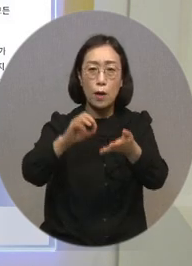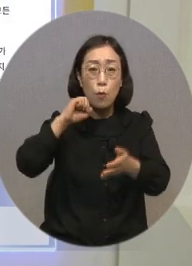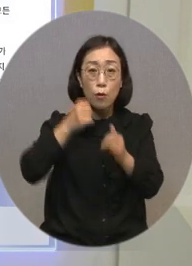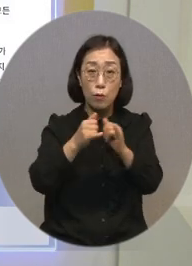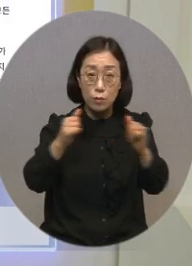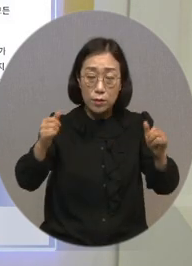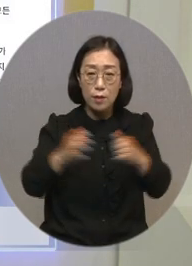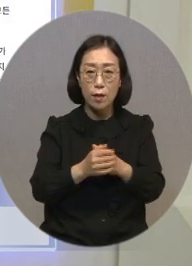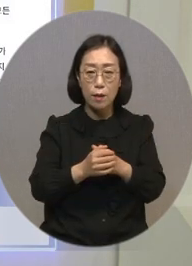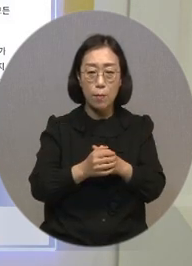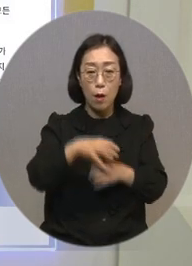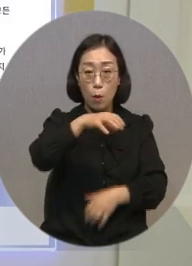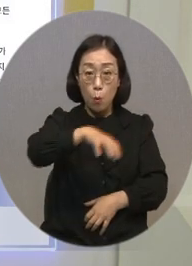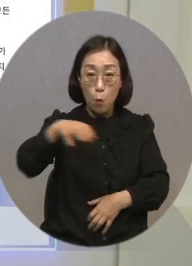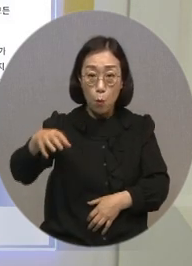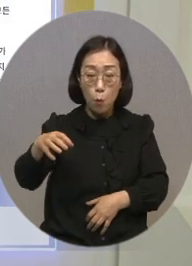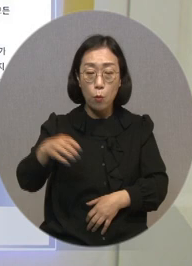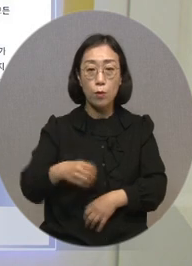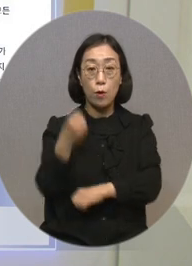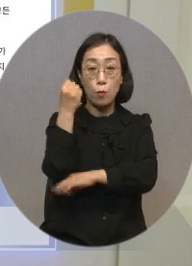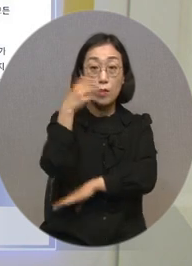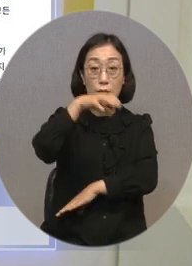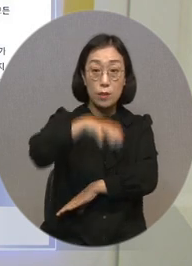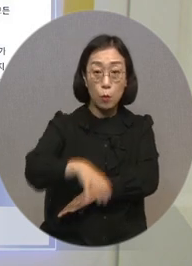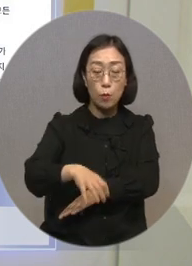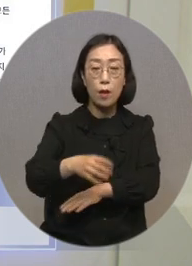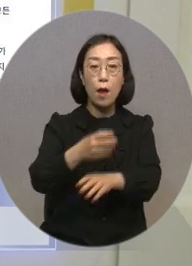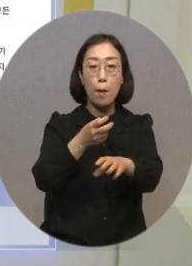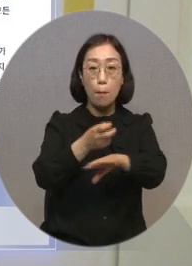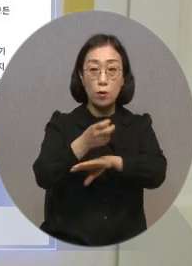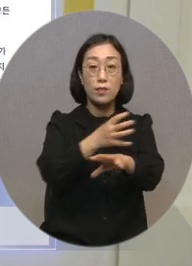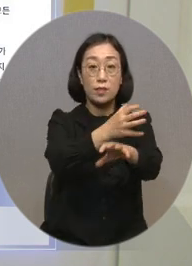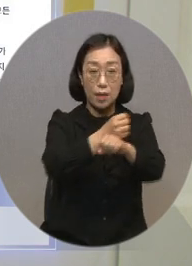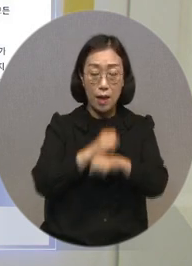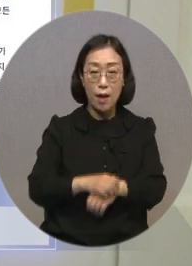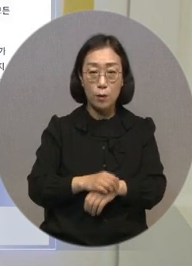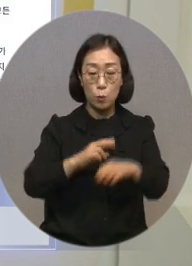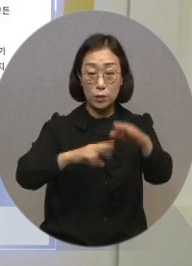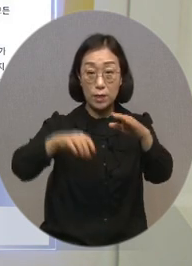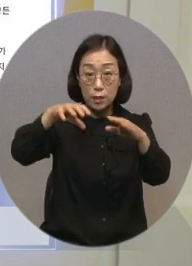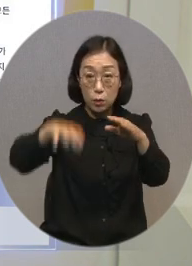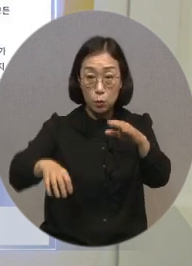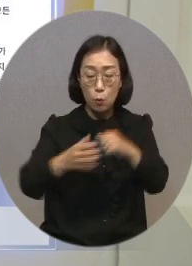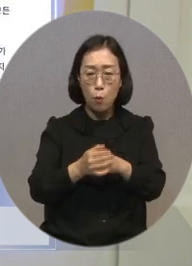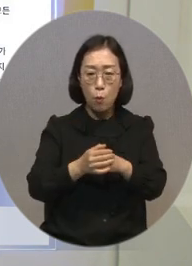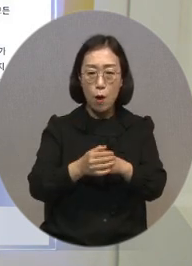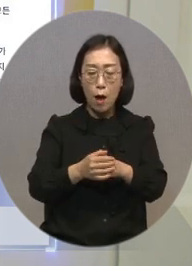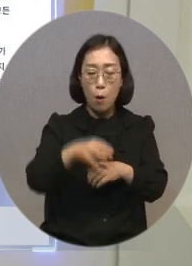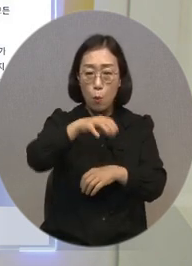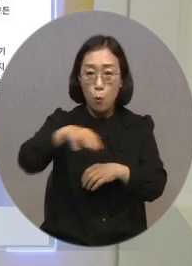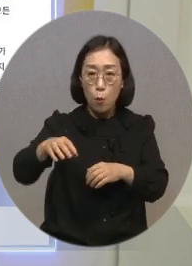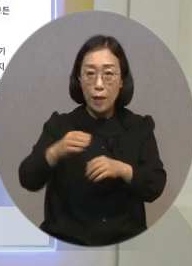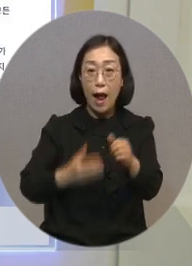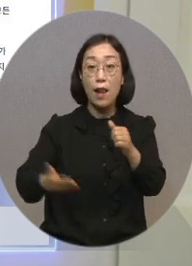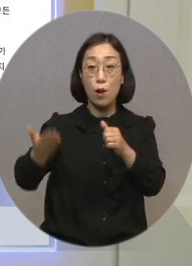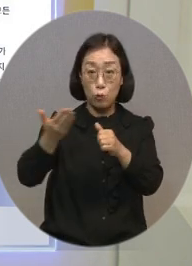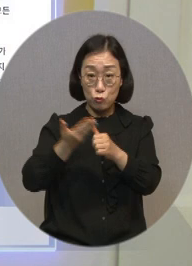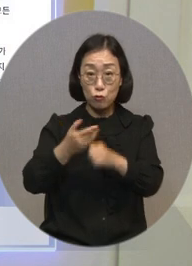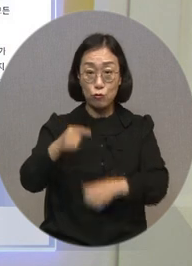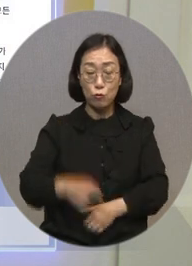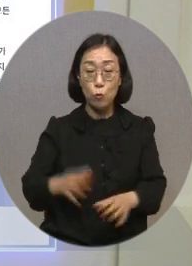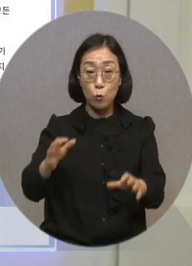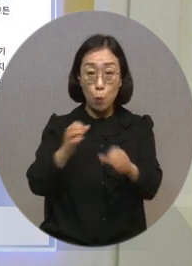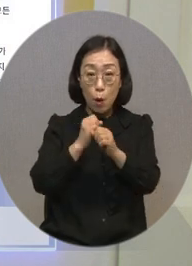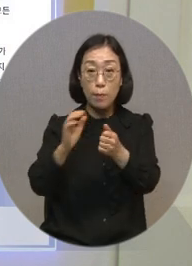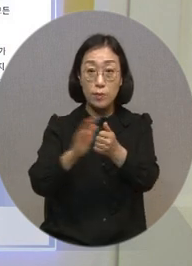교통수단별 위치 기반 저상 버스 예약이나 지하철역 승강기 위치 등의 시설물 안내를 제공하는 통합 교통